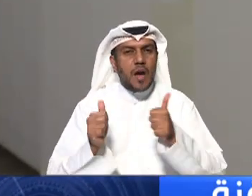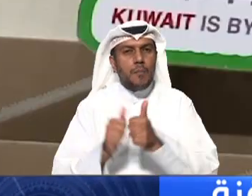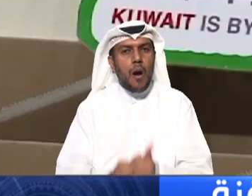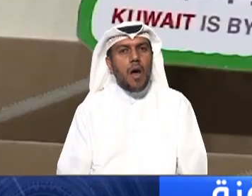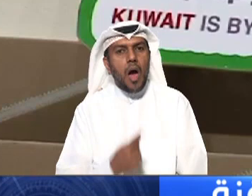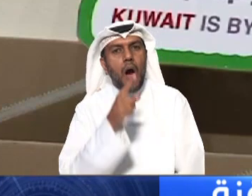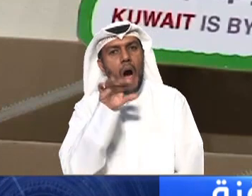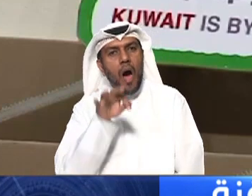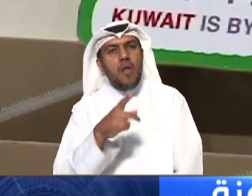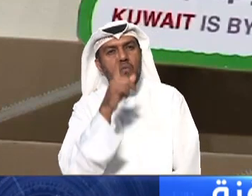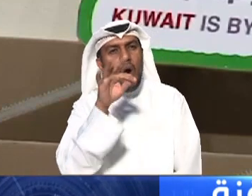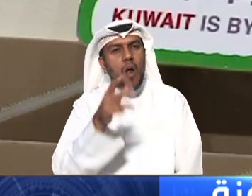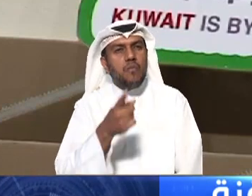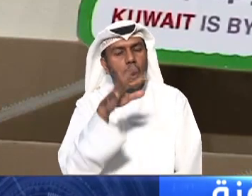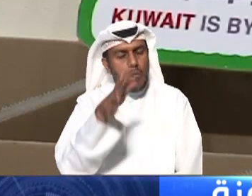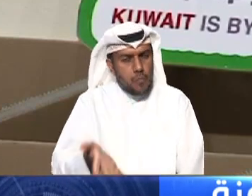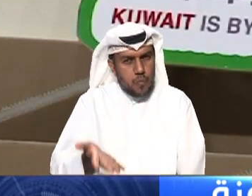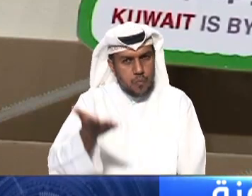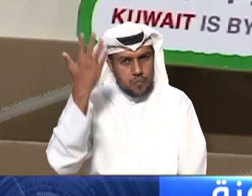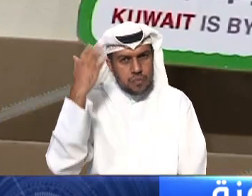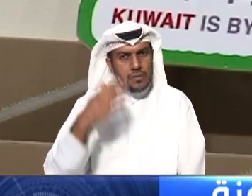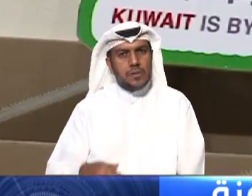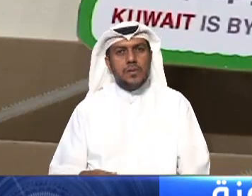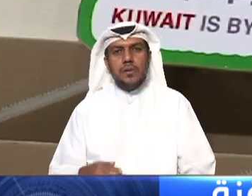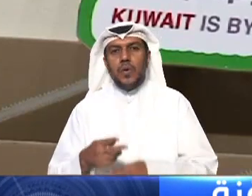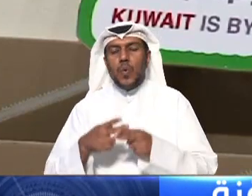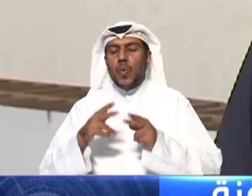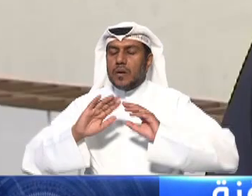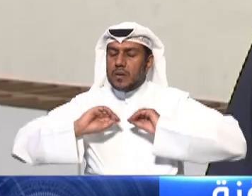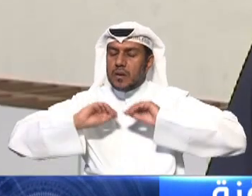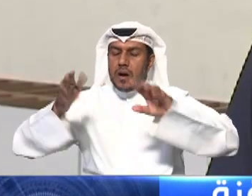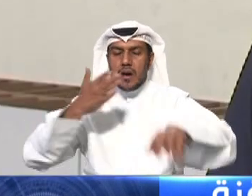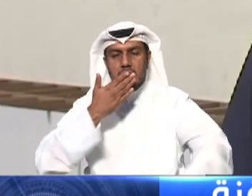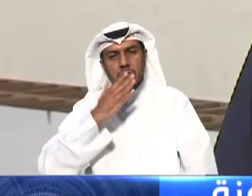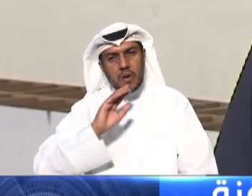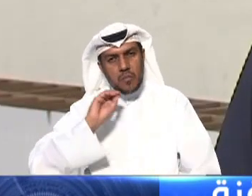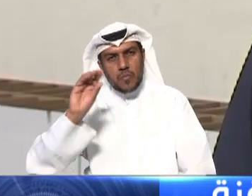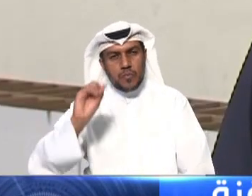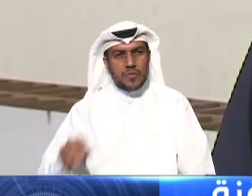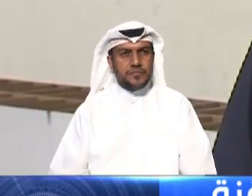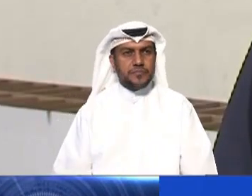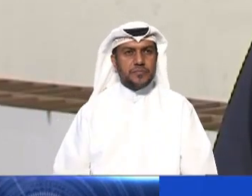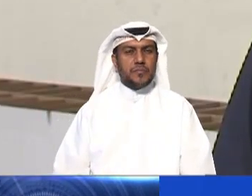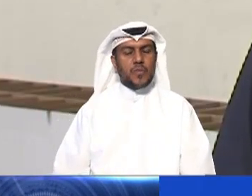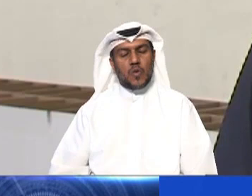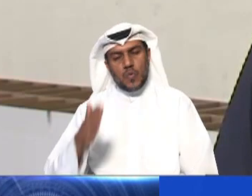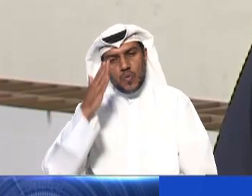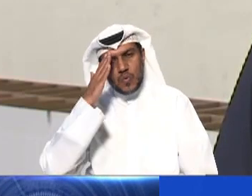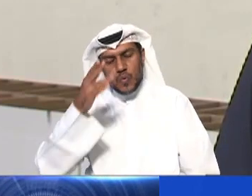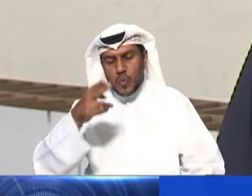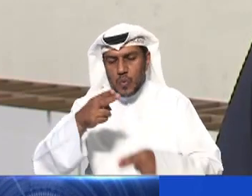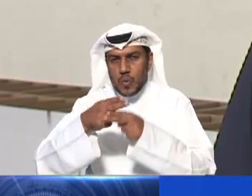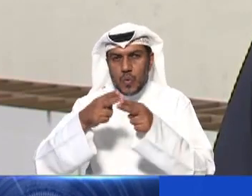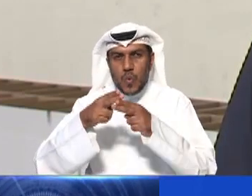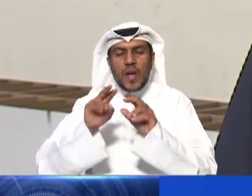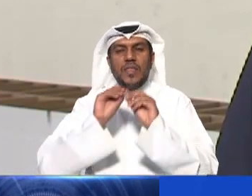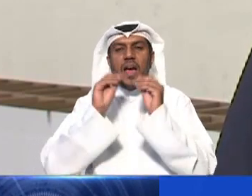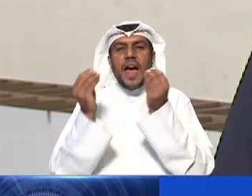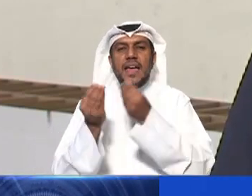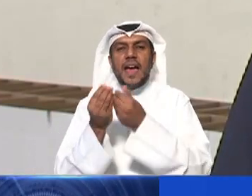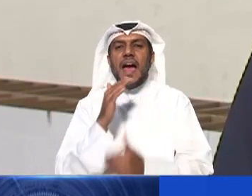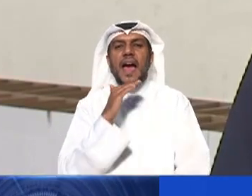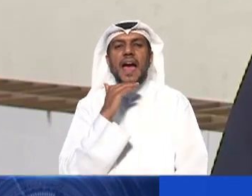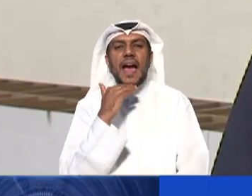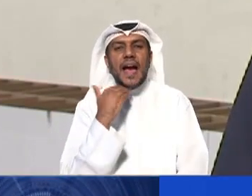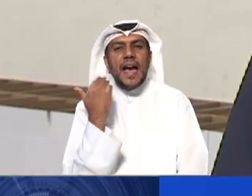والمتعففة والتي تعيش ظروفا إنسانية صعبة. يأتي هذا المشروع بدعم من الهيئة الخيرية الإسلامية العالمية بدولة